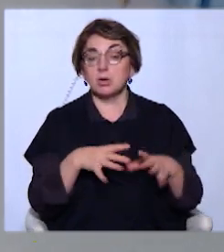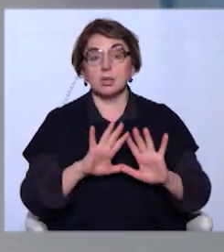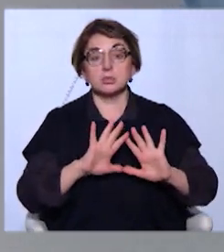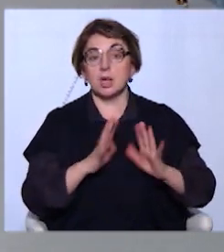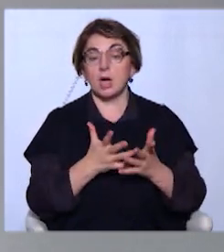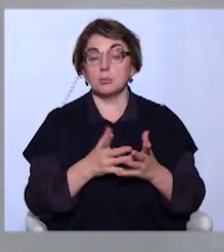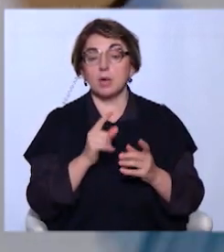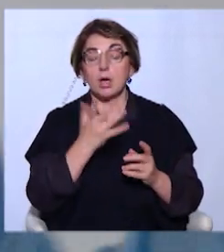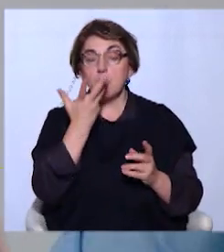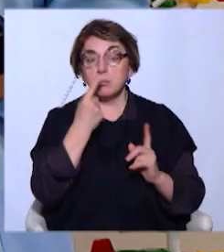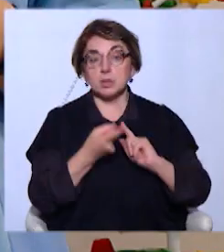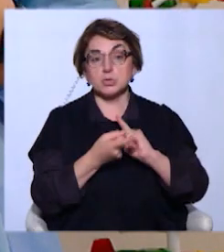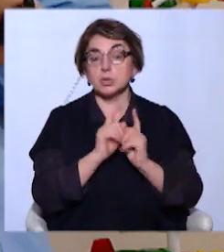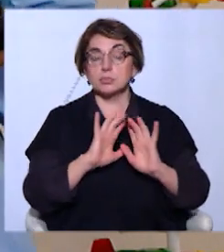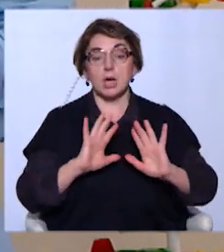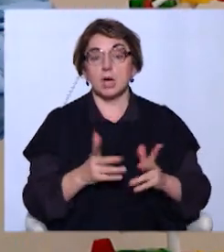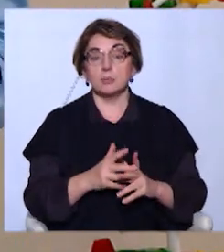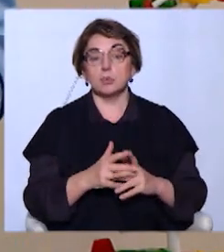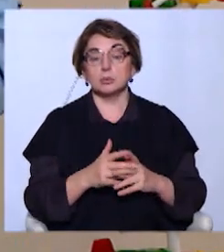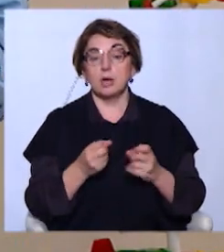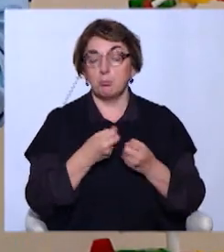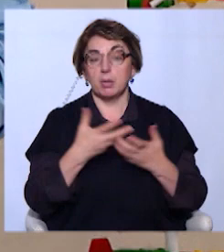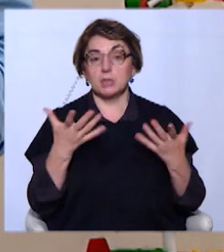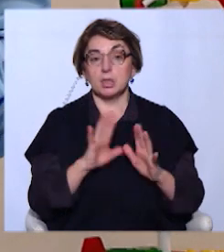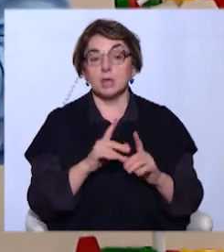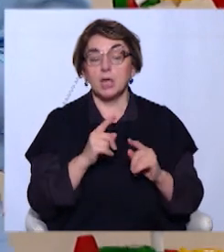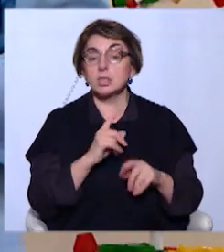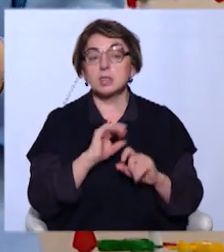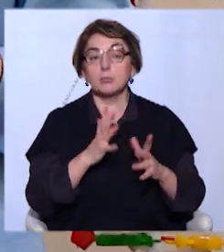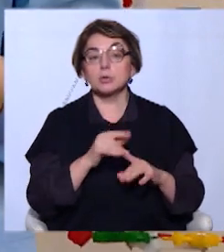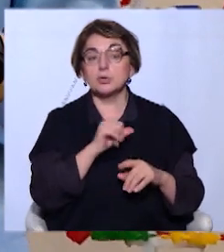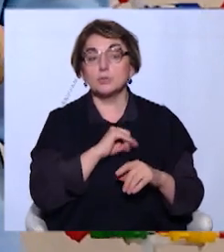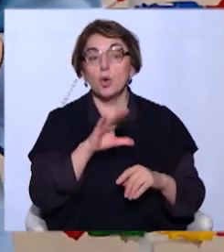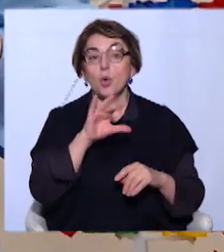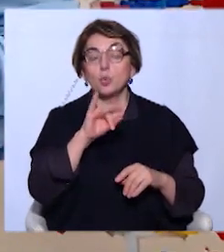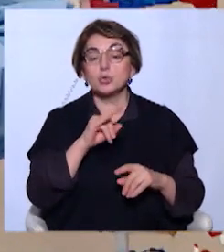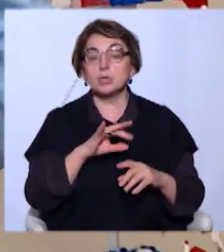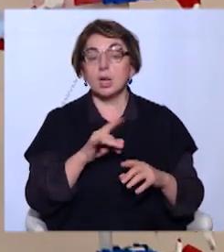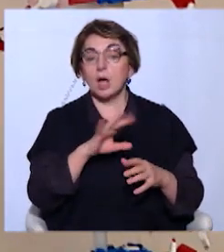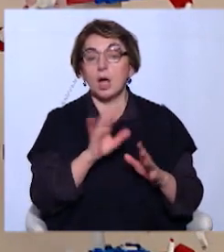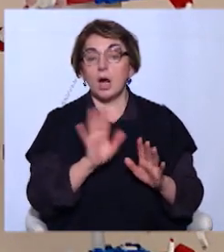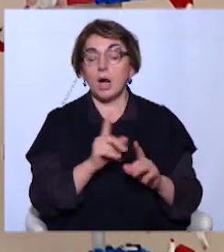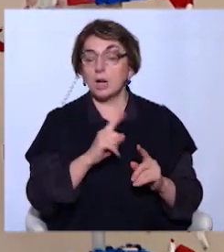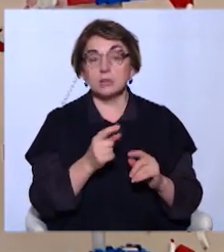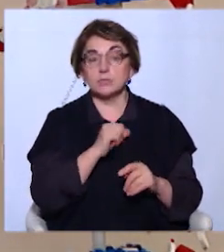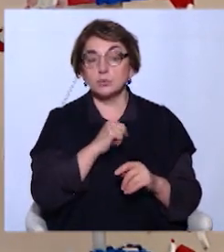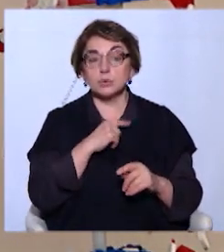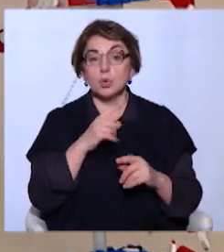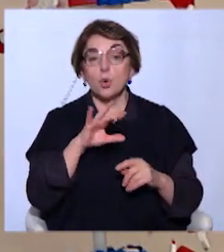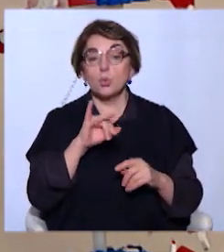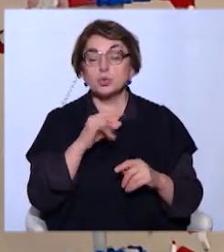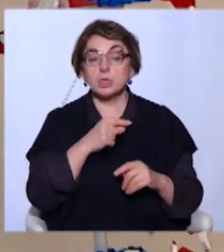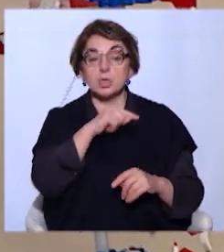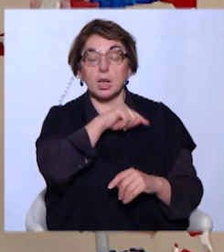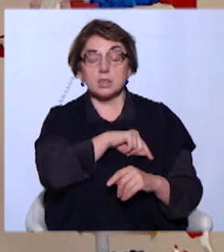რეაქცია არ წავიდა, ანუ გაუფერულება არ მოხდა, რაც იმის ნიშანია, რომ მას ეს უჯერი ნაერთები ამ შემთხვევაში